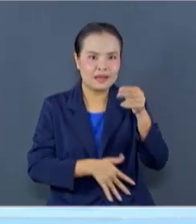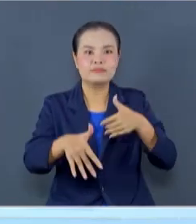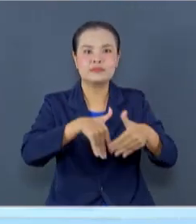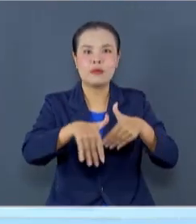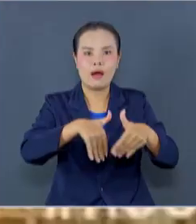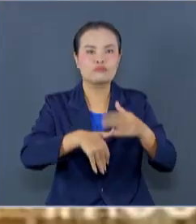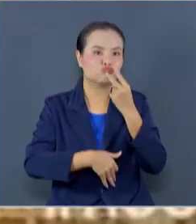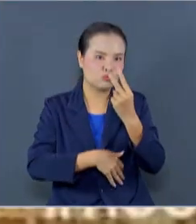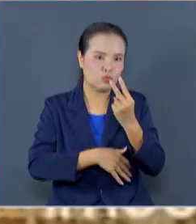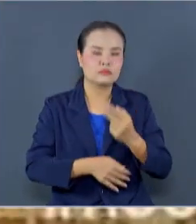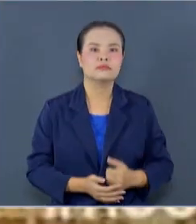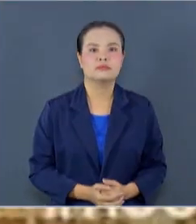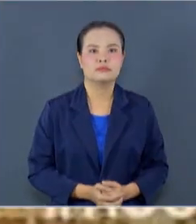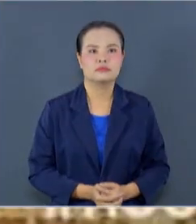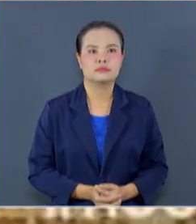านครับ